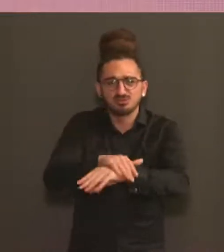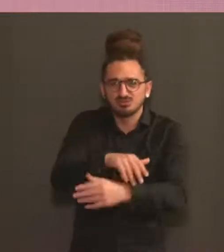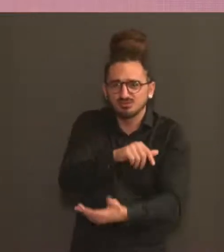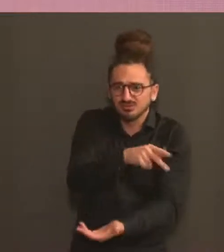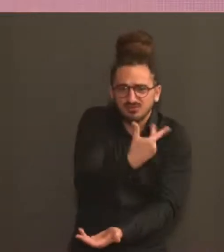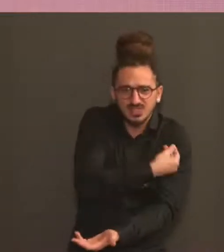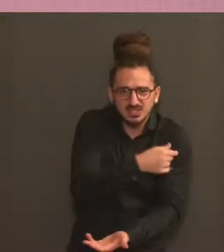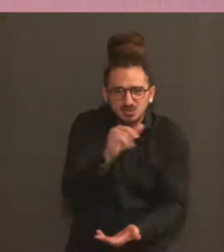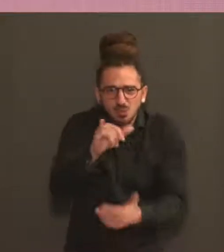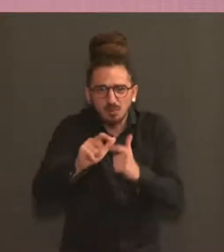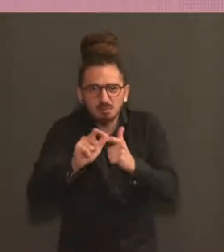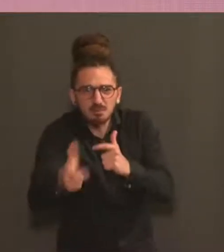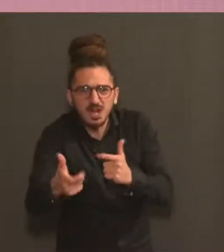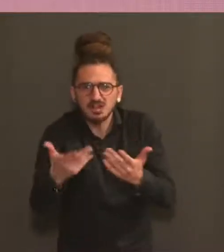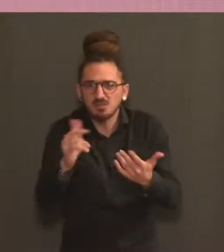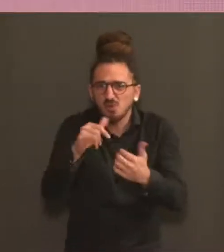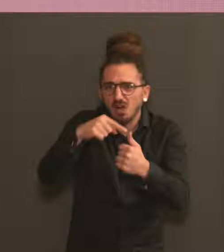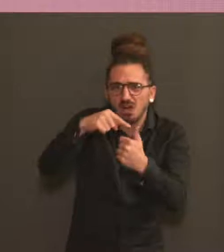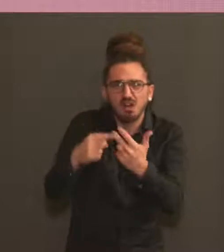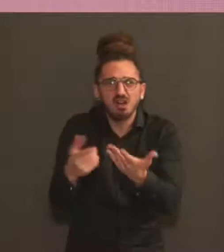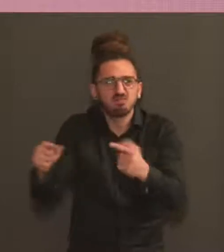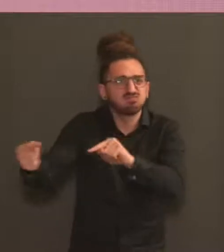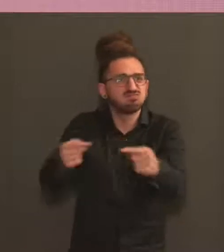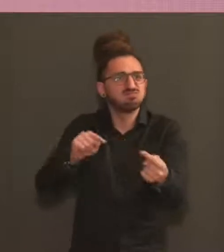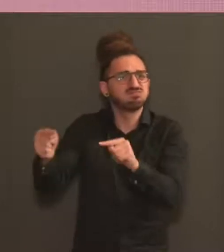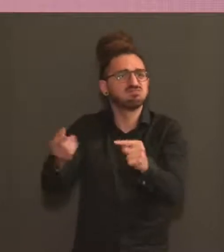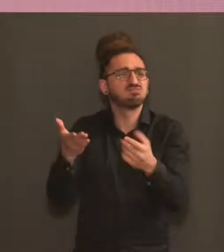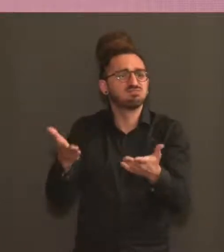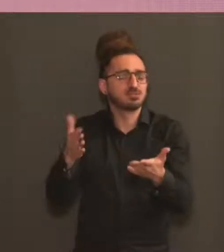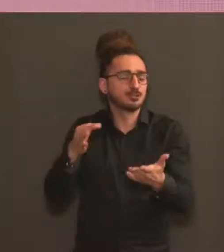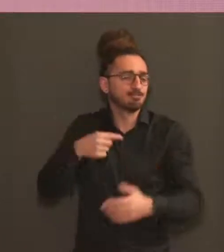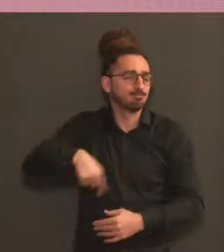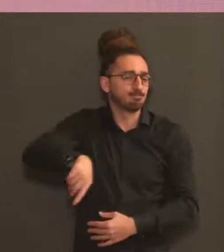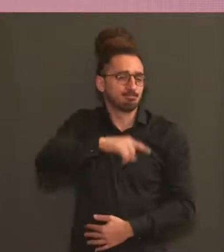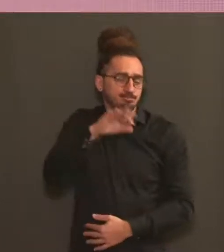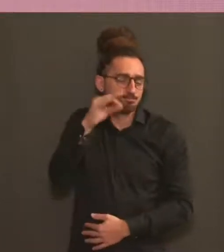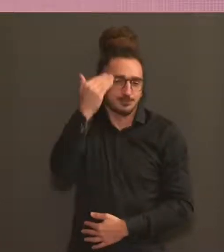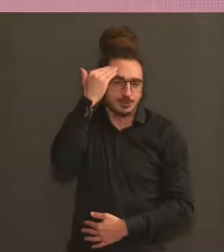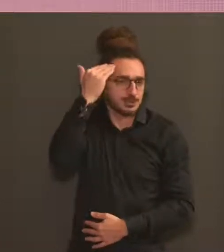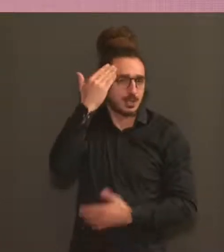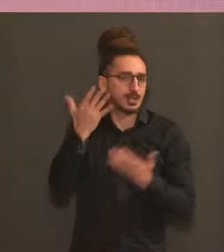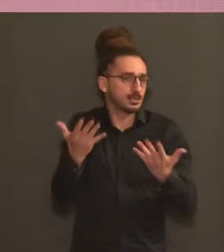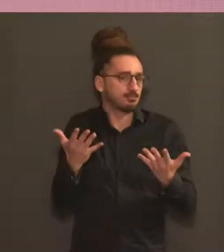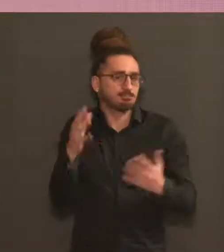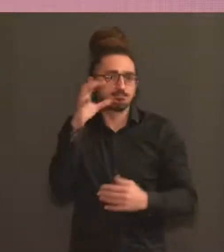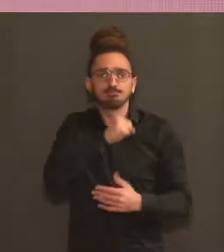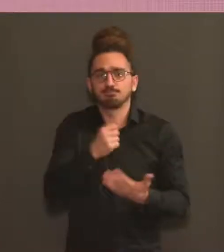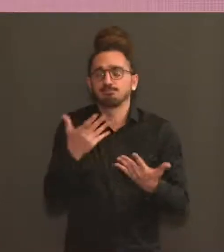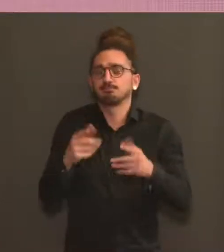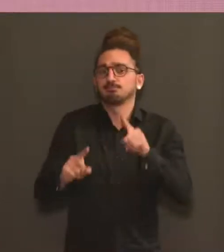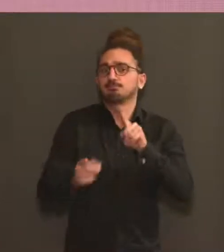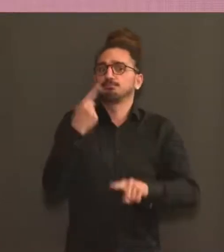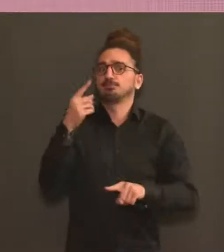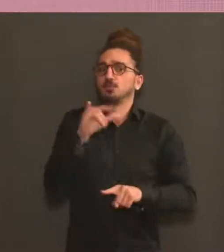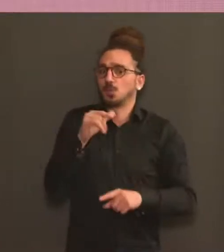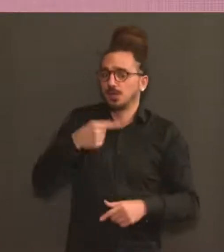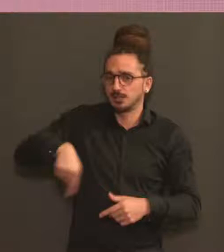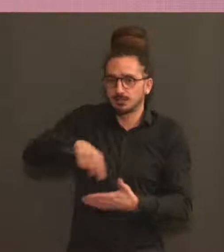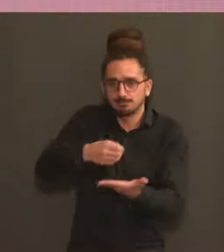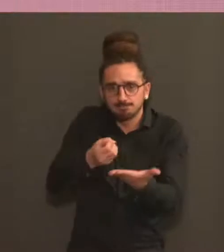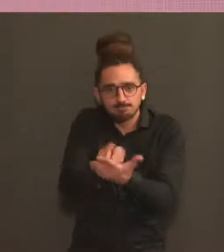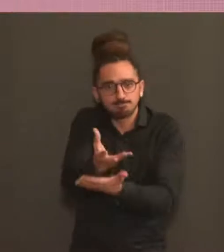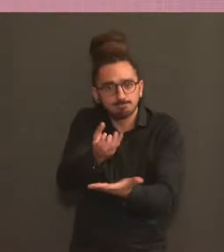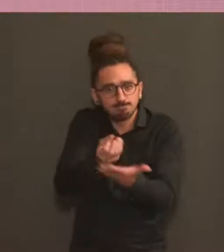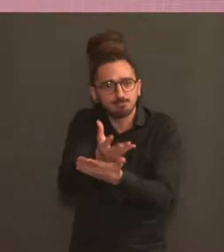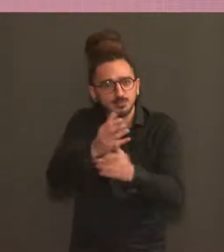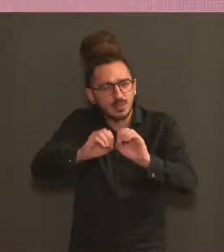Nous sommes pleinement conscients de la responsabilité qui est la nôtre de lever les incertitudes et les doutes